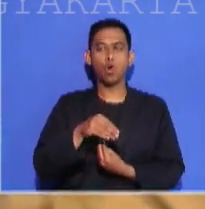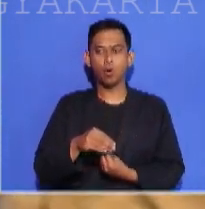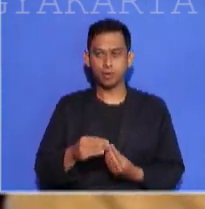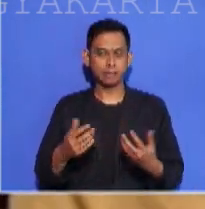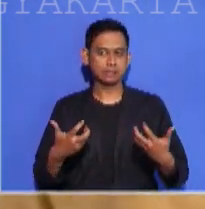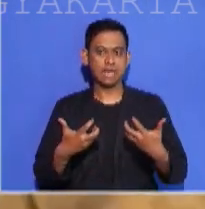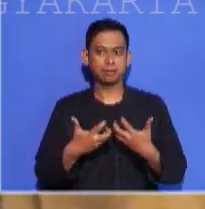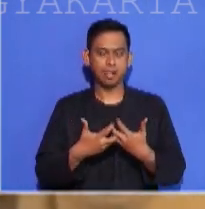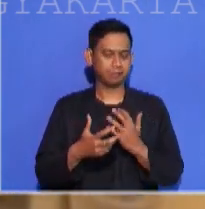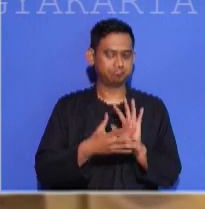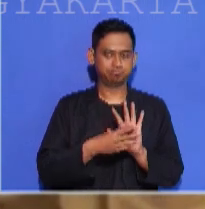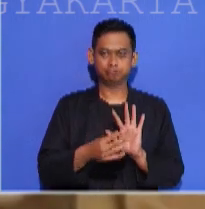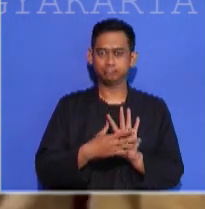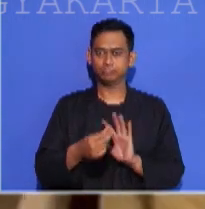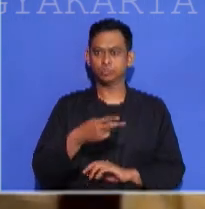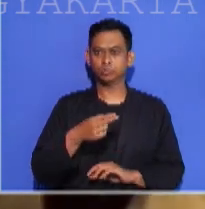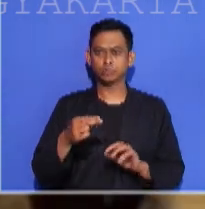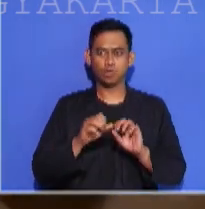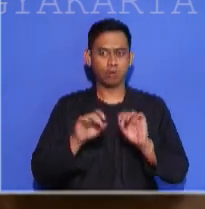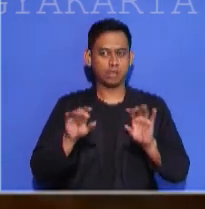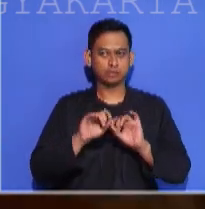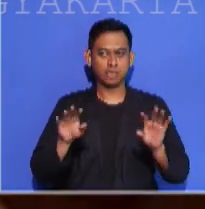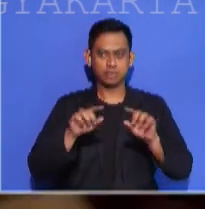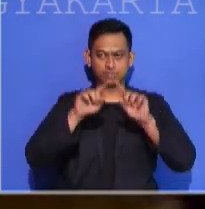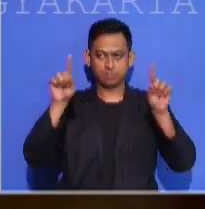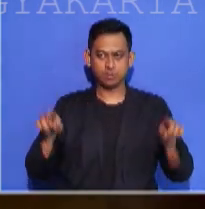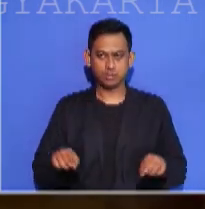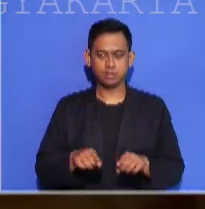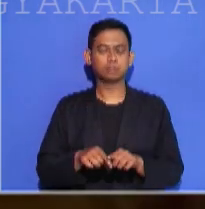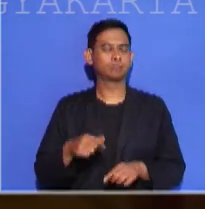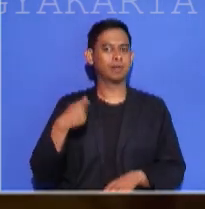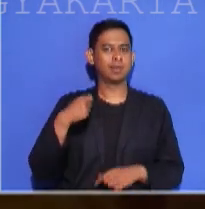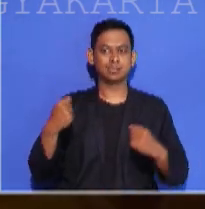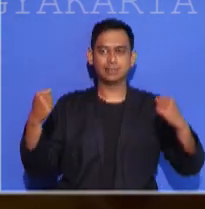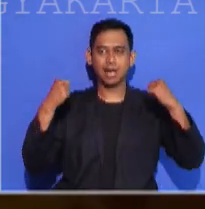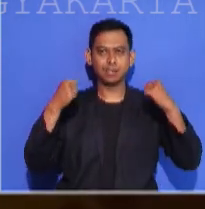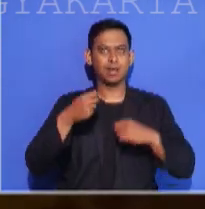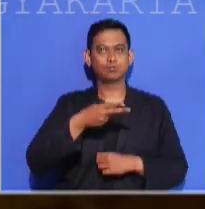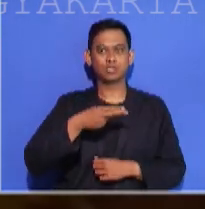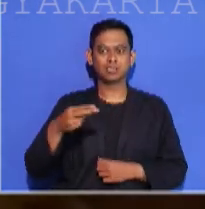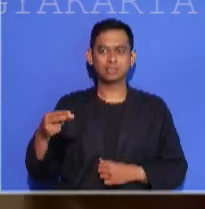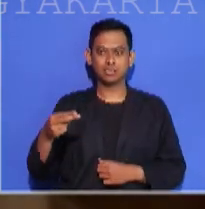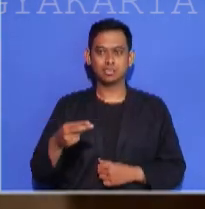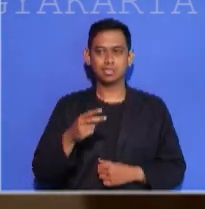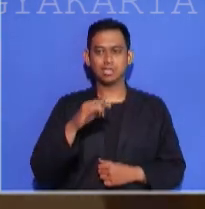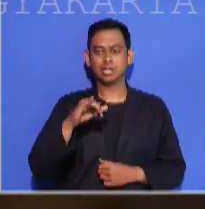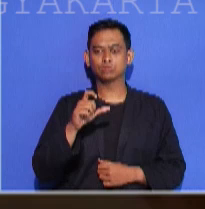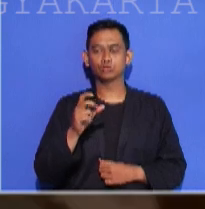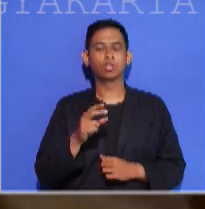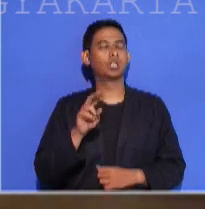disosialisasikan di Indonesia melalui surat edaran Kementerian Kesehatan Republik Indonesia pada Juli